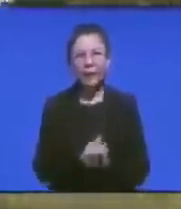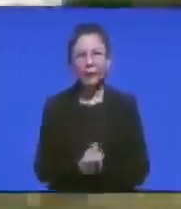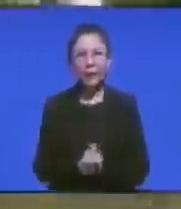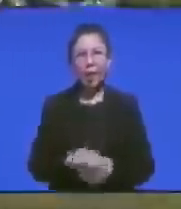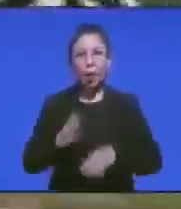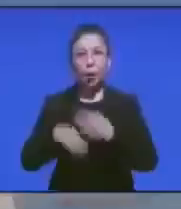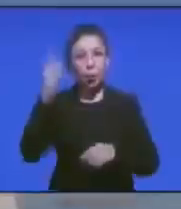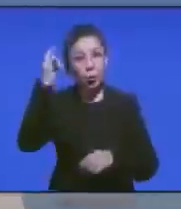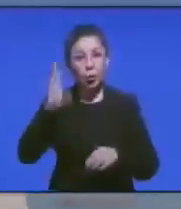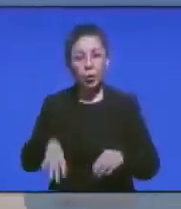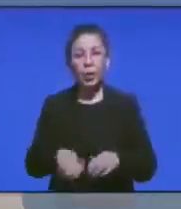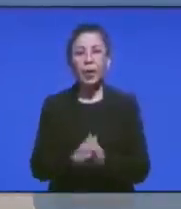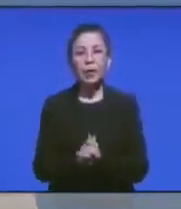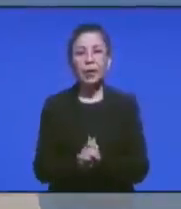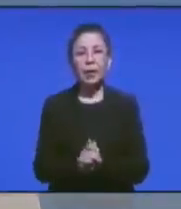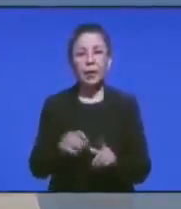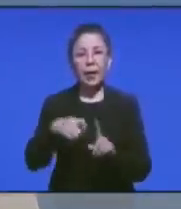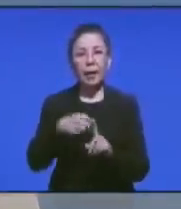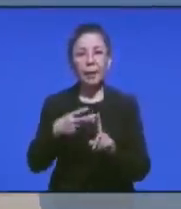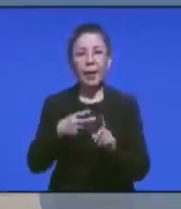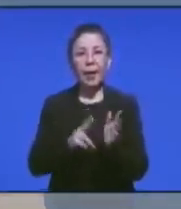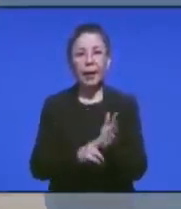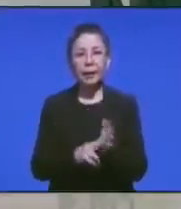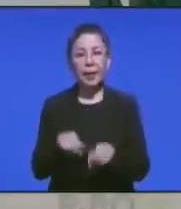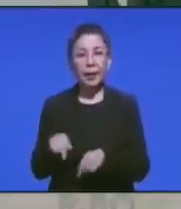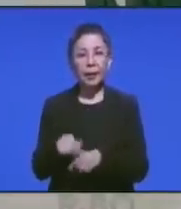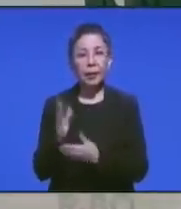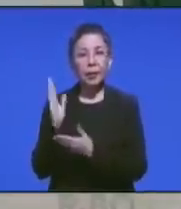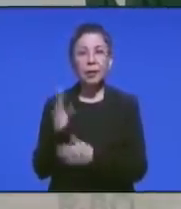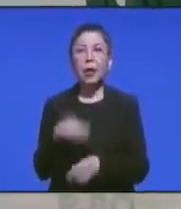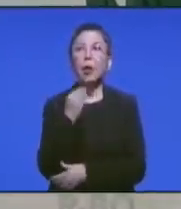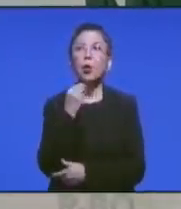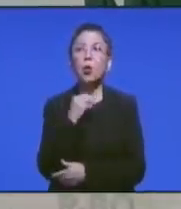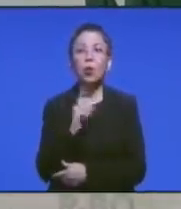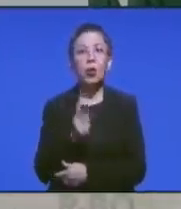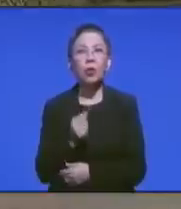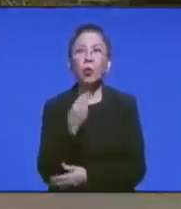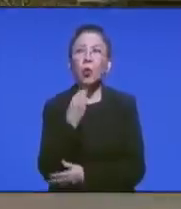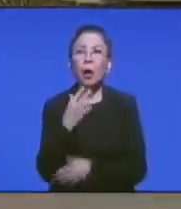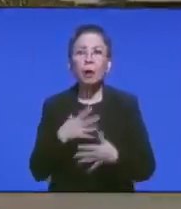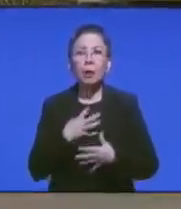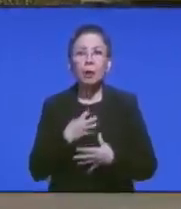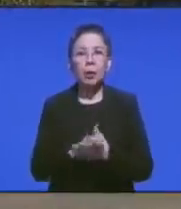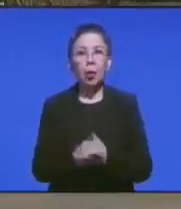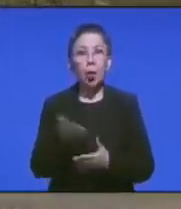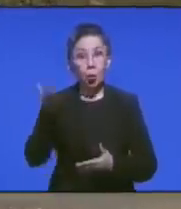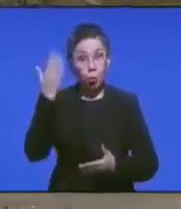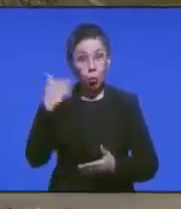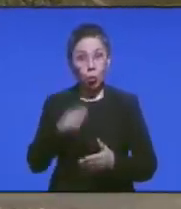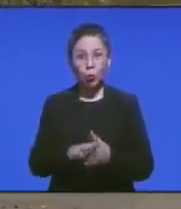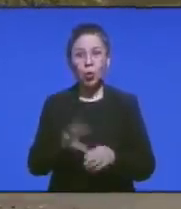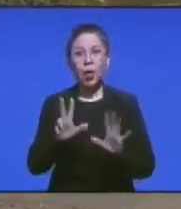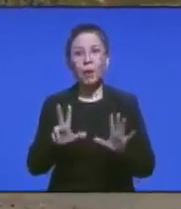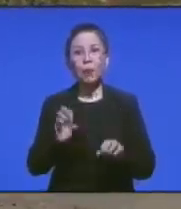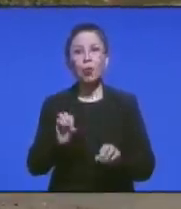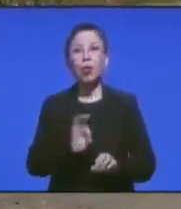Para buruh di kawasan Berikat Nusantara KBN misalnya, kini seakan menunggu vonis. Kawasan ini yang dulu dipadati sekitar